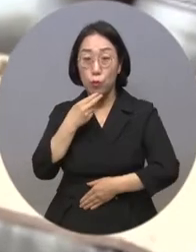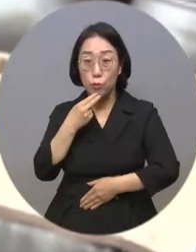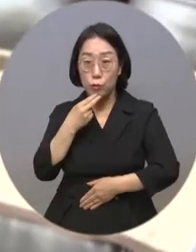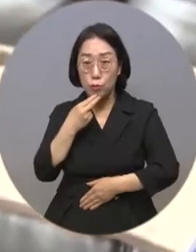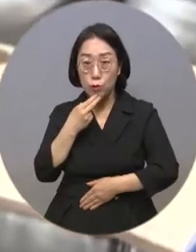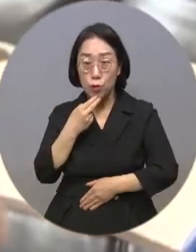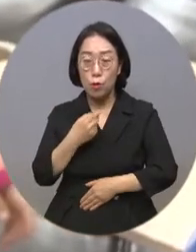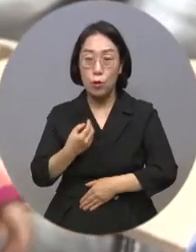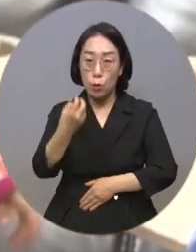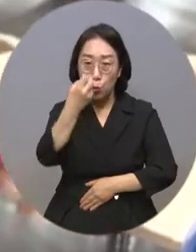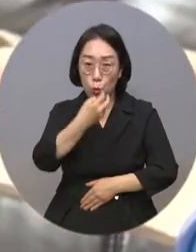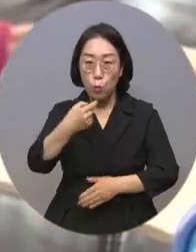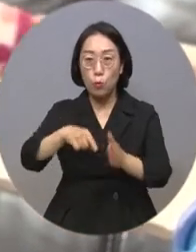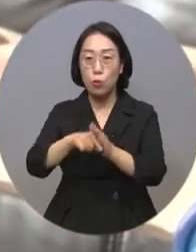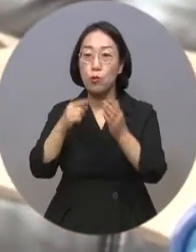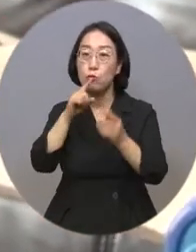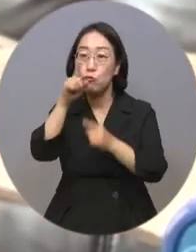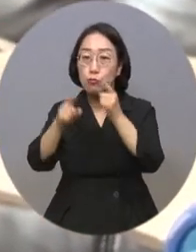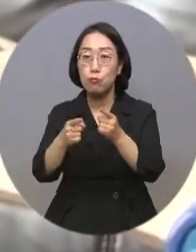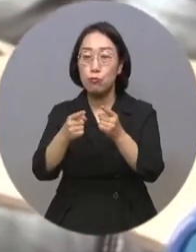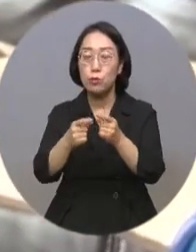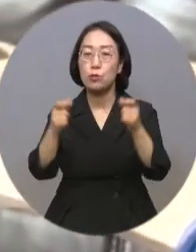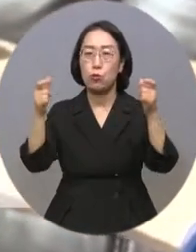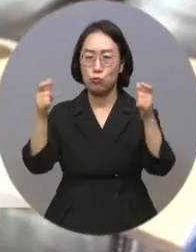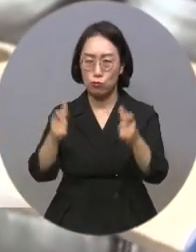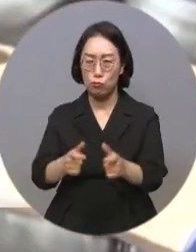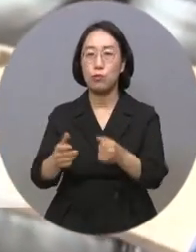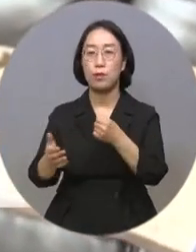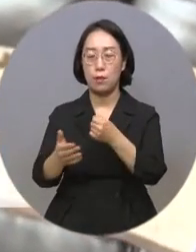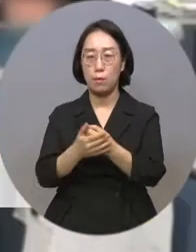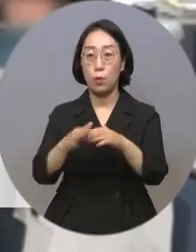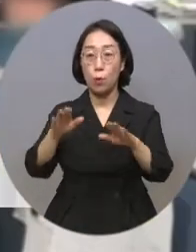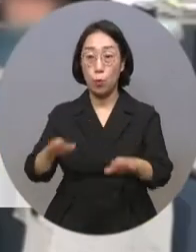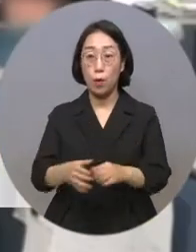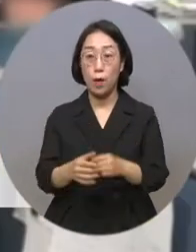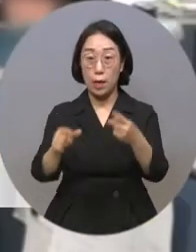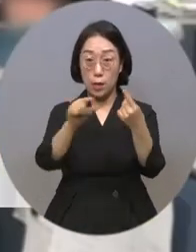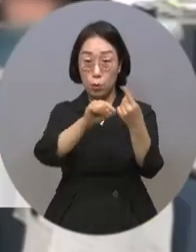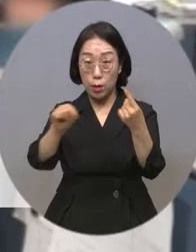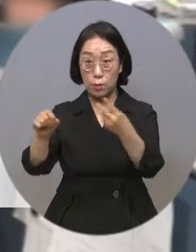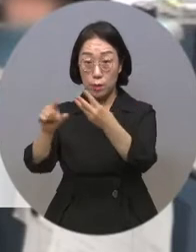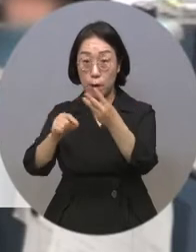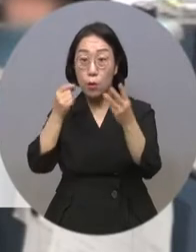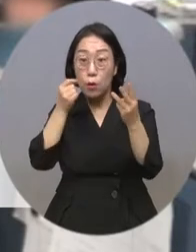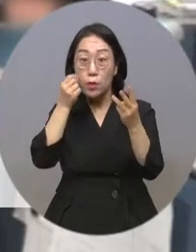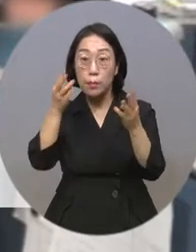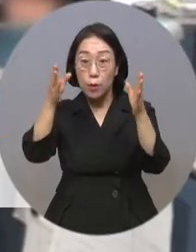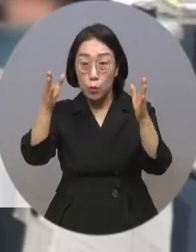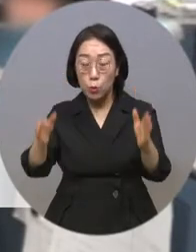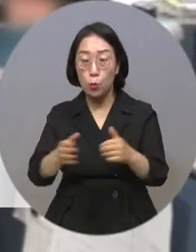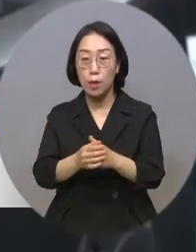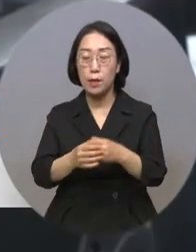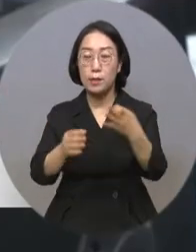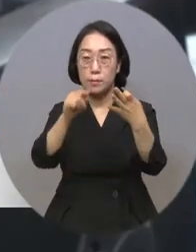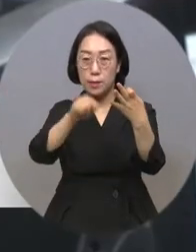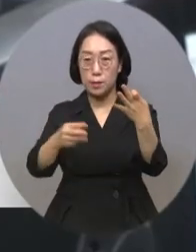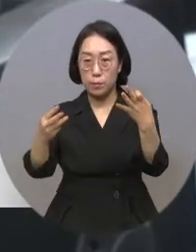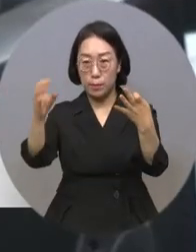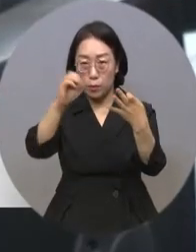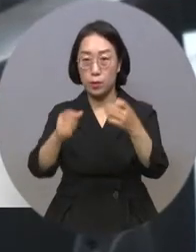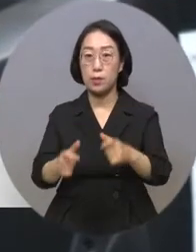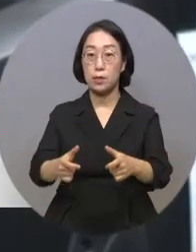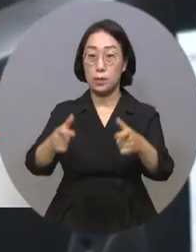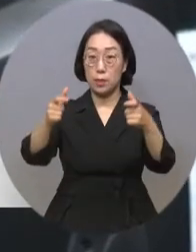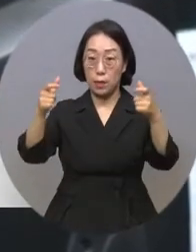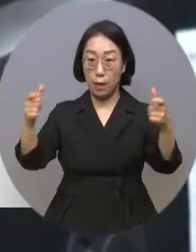육아휴직 수요가 줄어들었기 때문인 것으로 보입니다. 올해 1분기 육아휴직자는 전년 동기 대비 14.3%